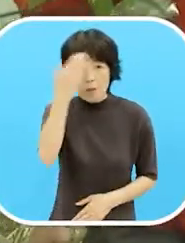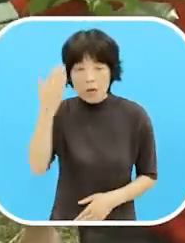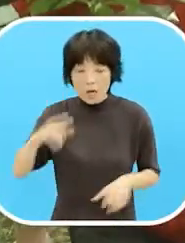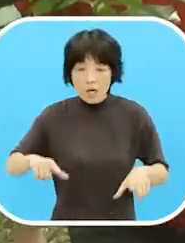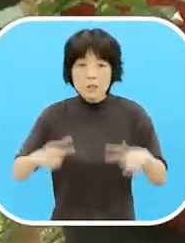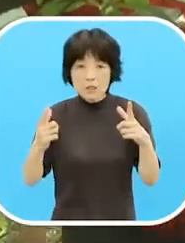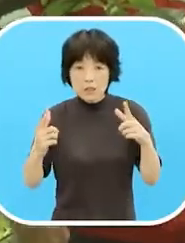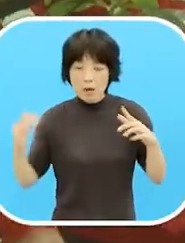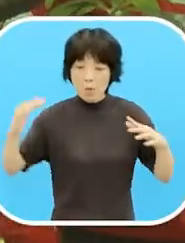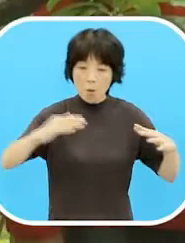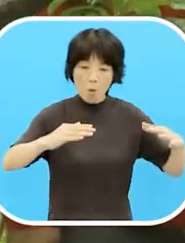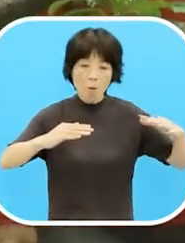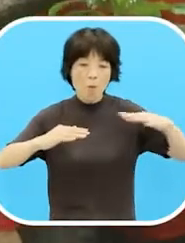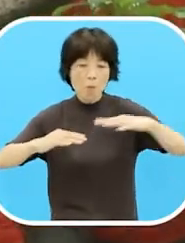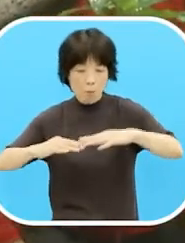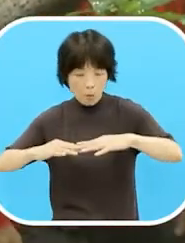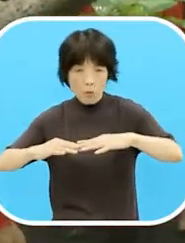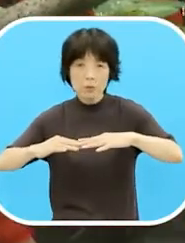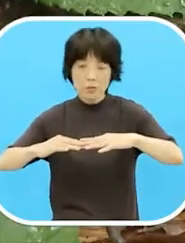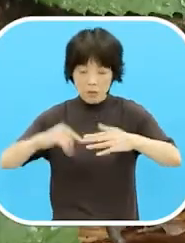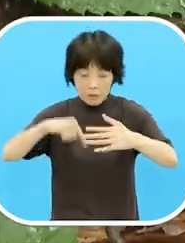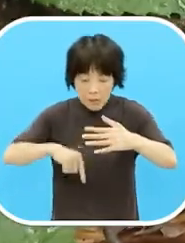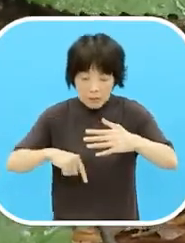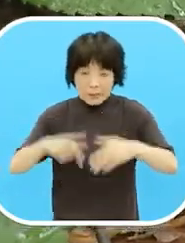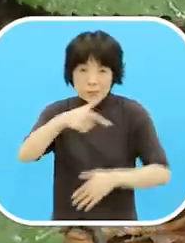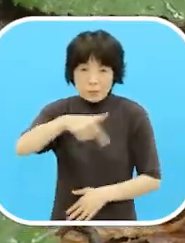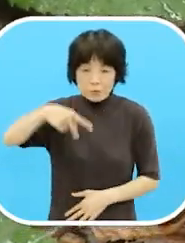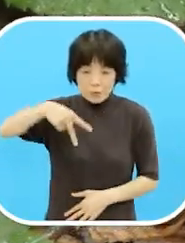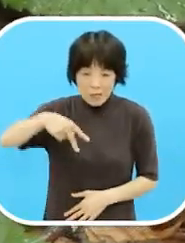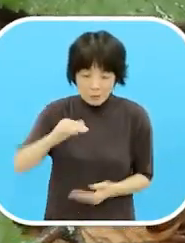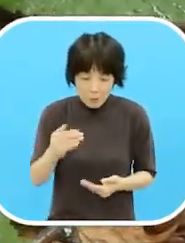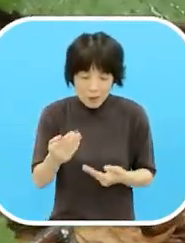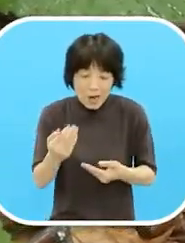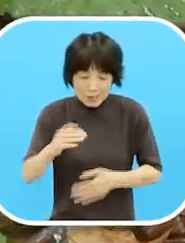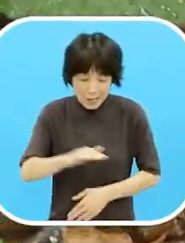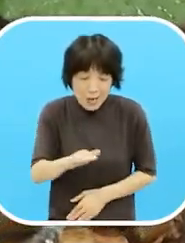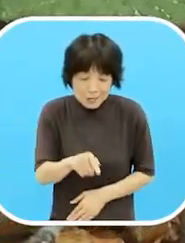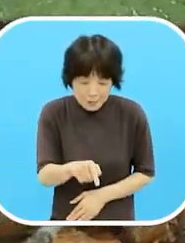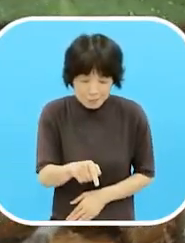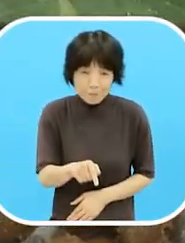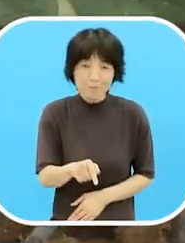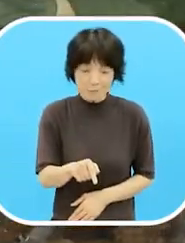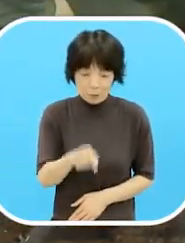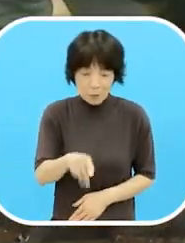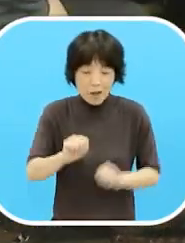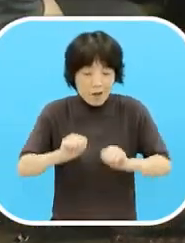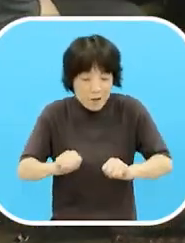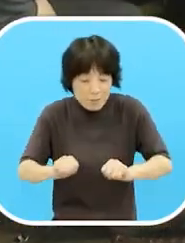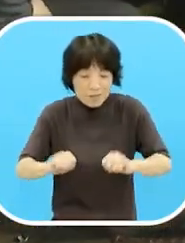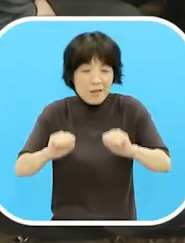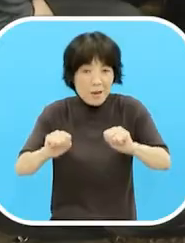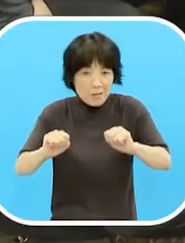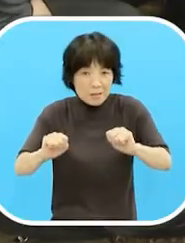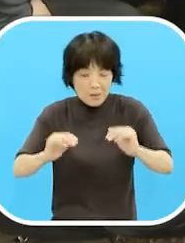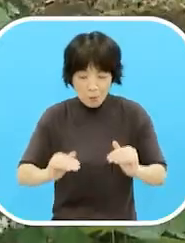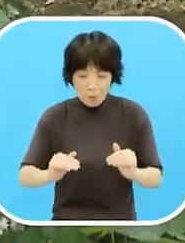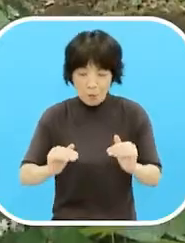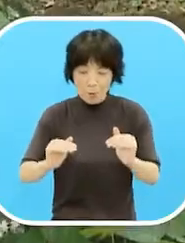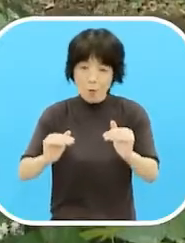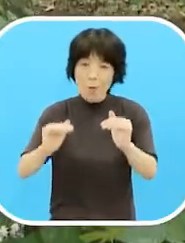こうかぶってね。ブナの赤ちゃんがおりましたから。 ブナの赤ちゃん、 赤ちゃん、は い、これが頑張って頑張